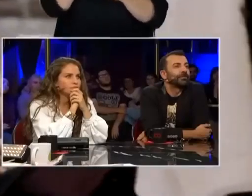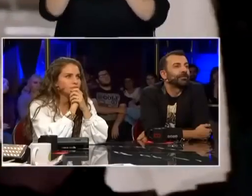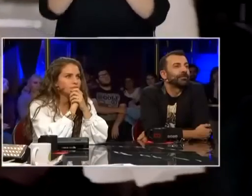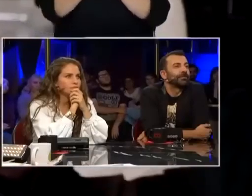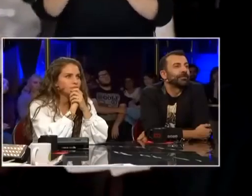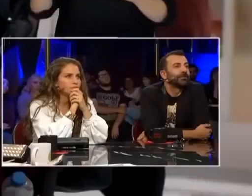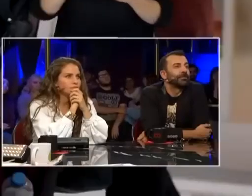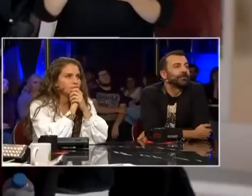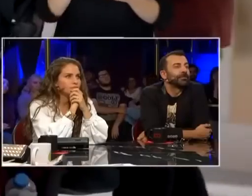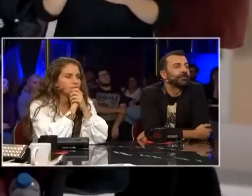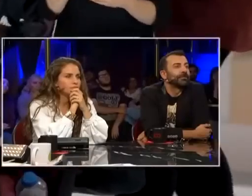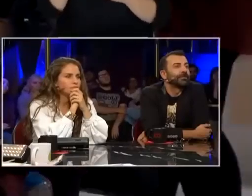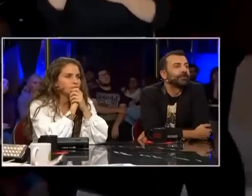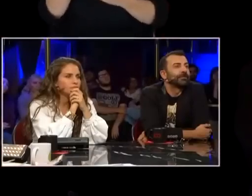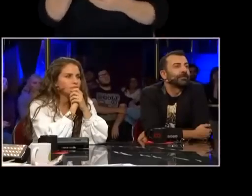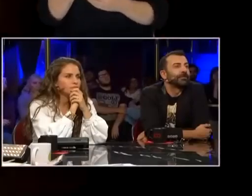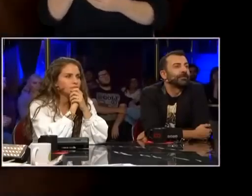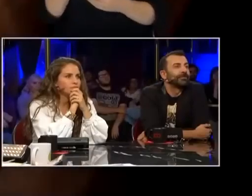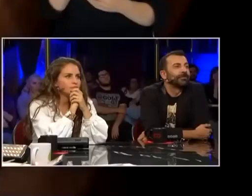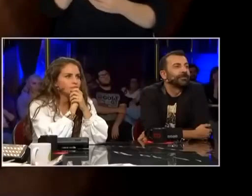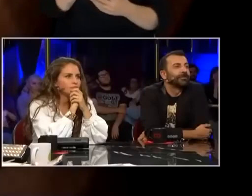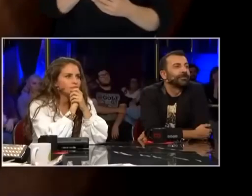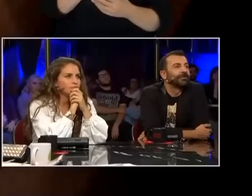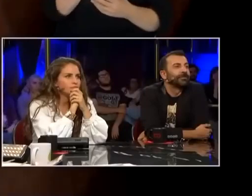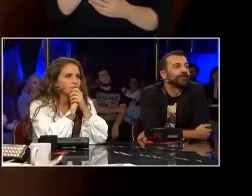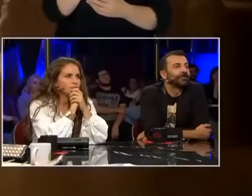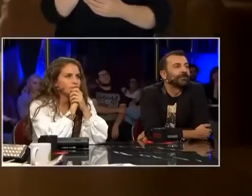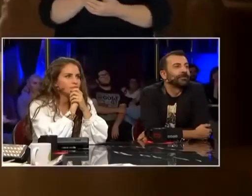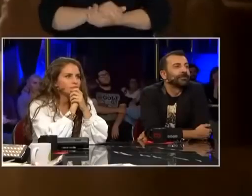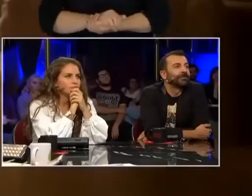var. Çocuğun olsa kız mı olsun istersin erkek mi? Kız.